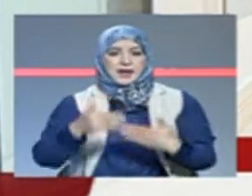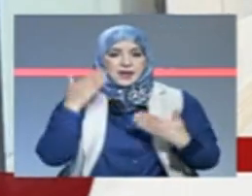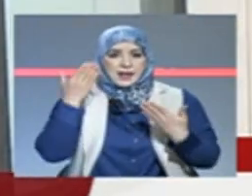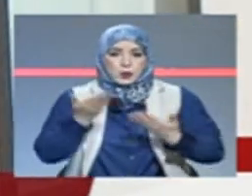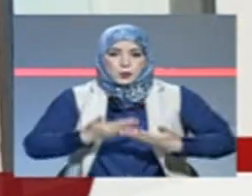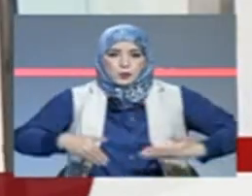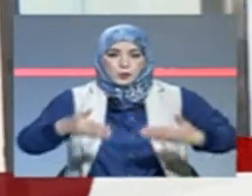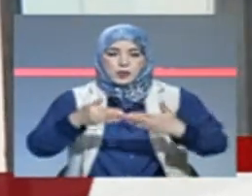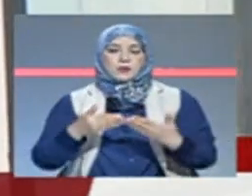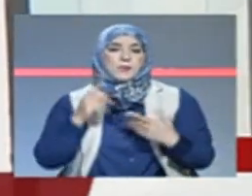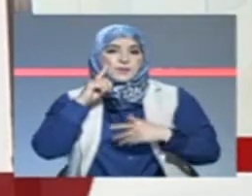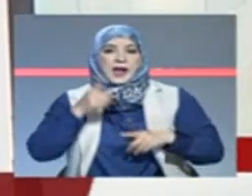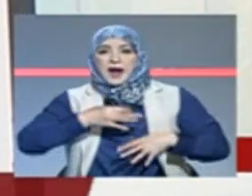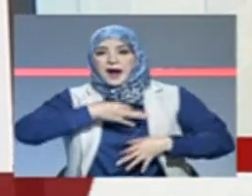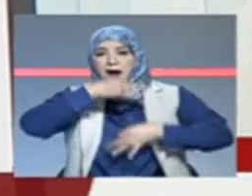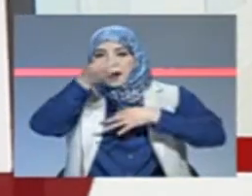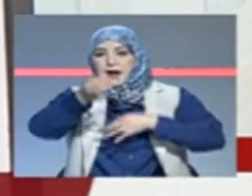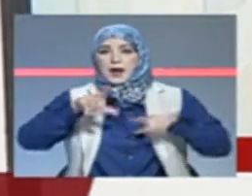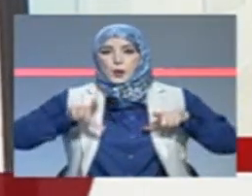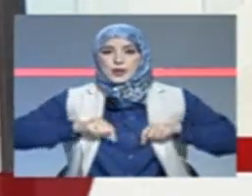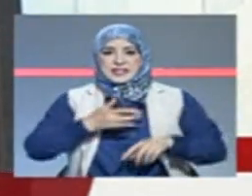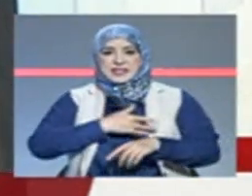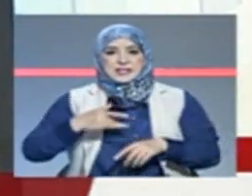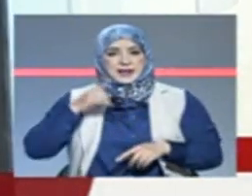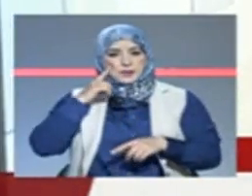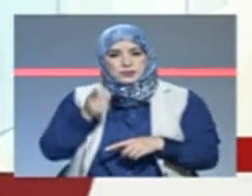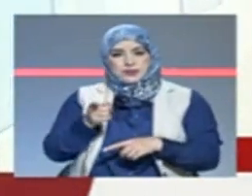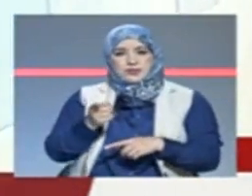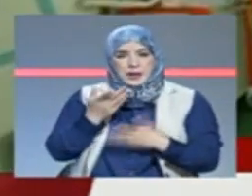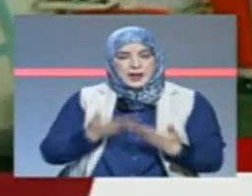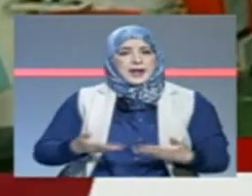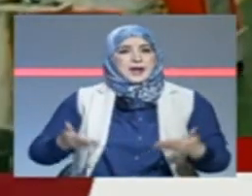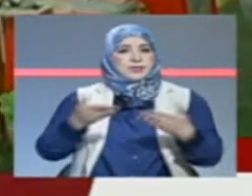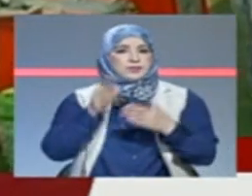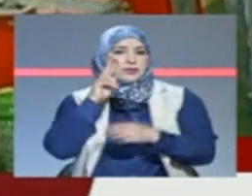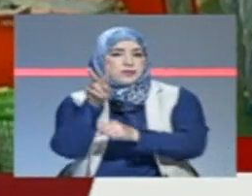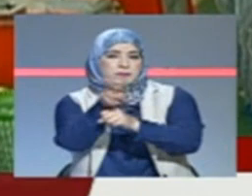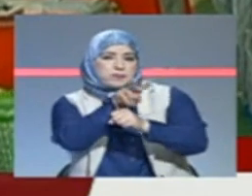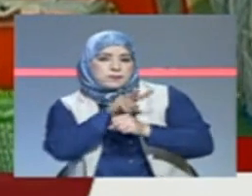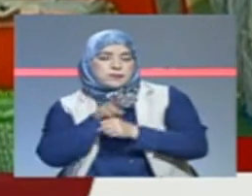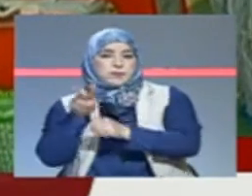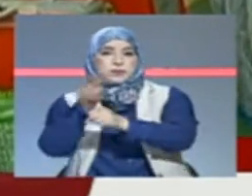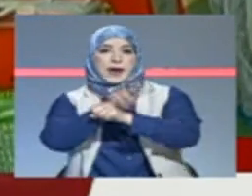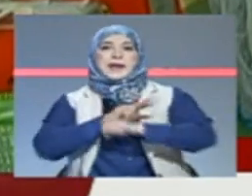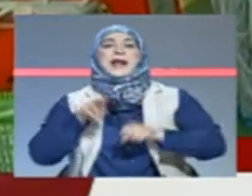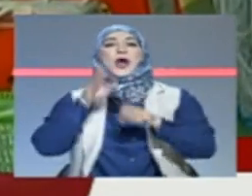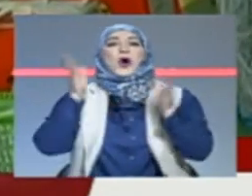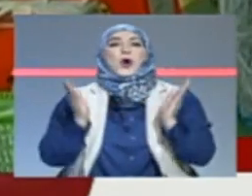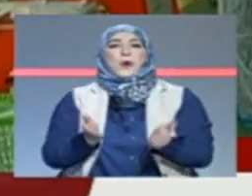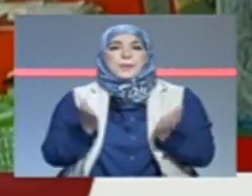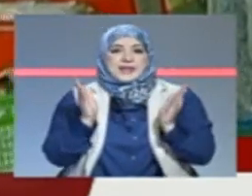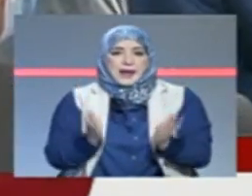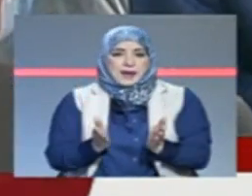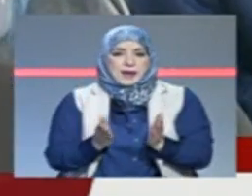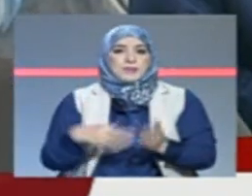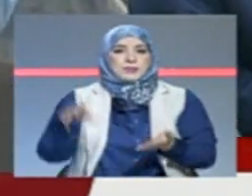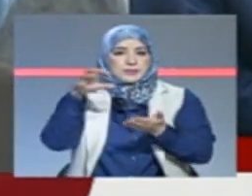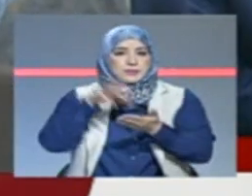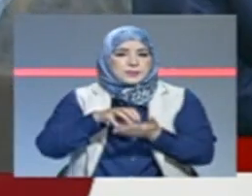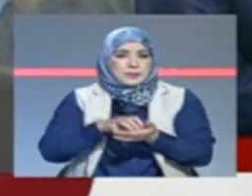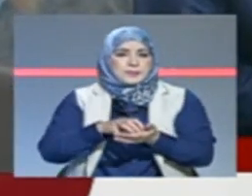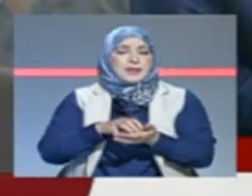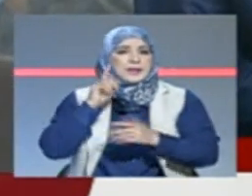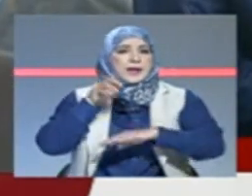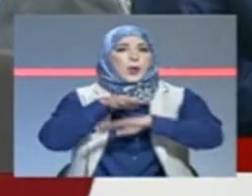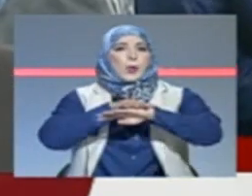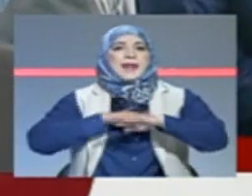وبائي، قال وزير الصحة فوزي مهدي على هامش زيارة تفقد أداها إلى المستشفى الميداني بقاعة حمد